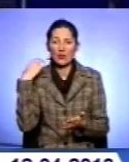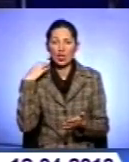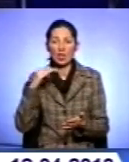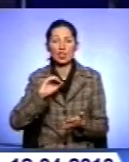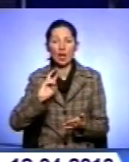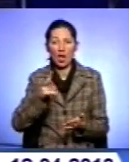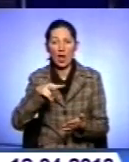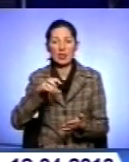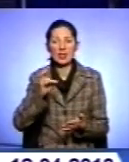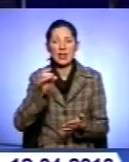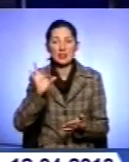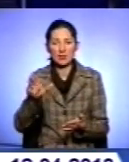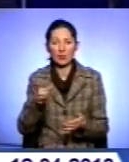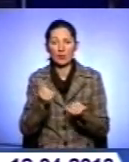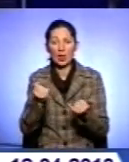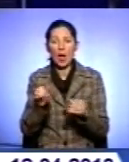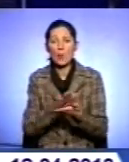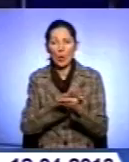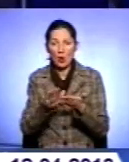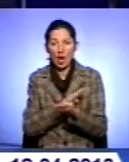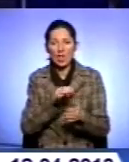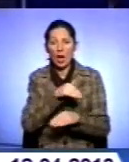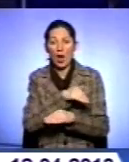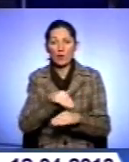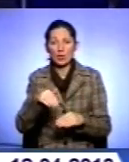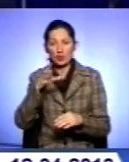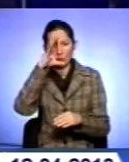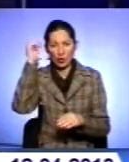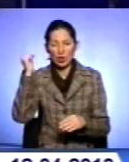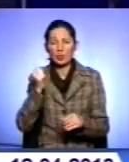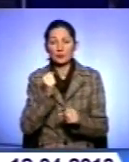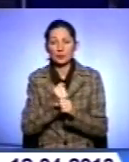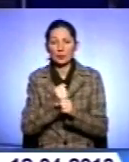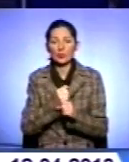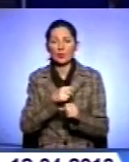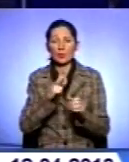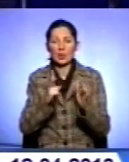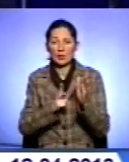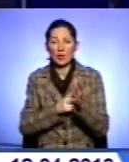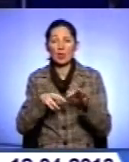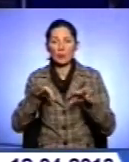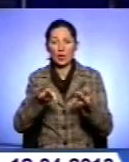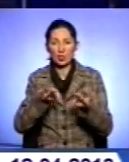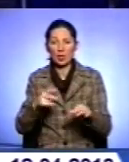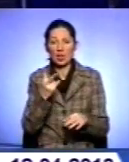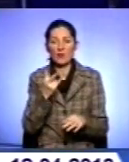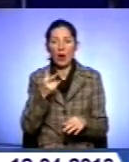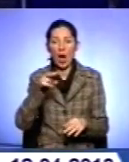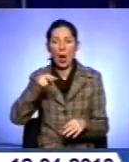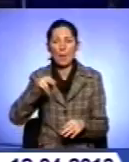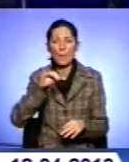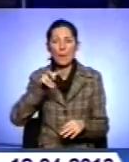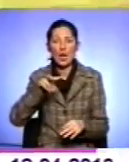вночі задіяно 16 одиниць техніки, 8 щиток, по 2 пилососи із Кандії та 4 тротуарно-очисні